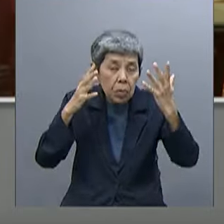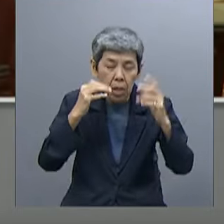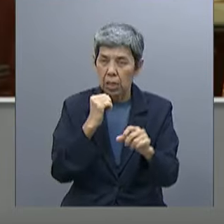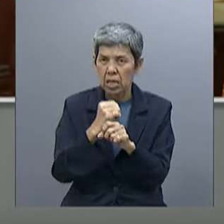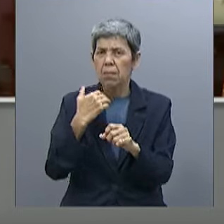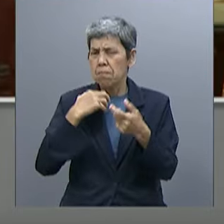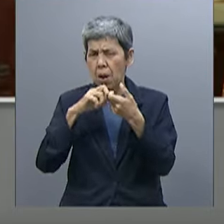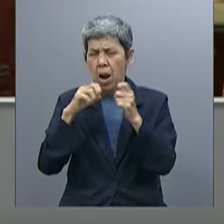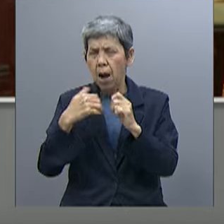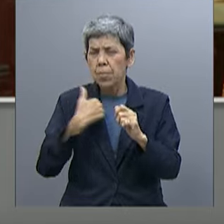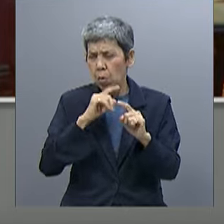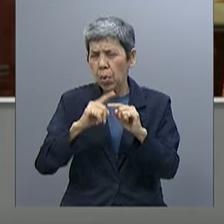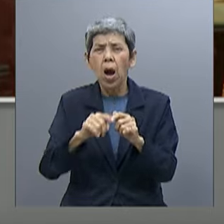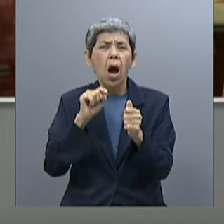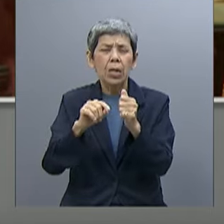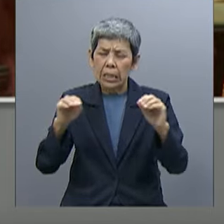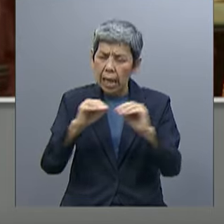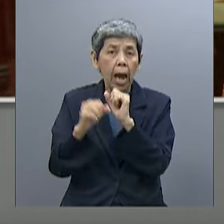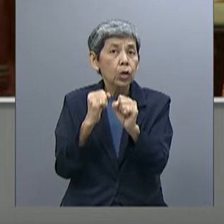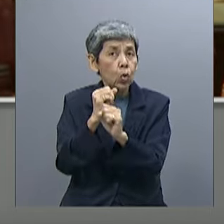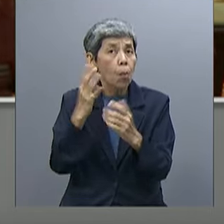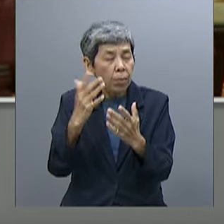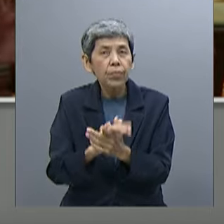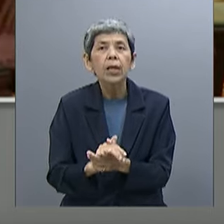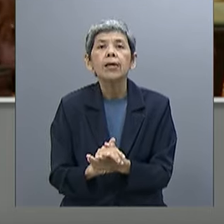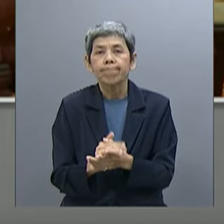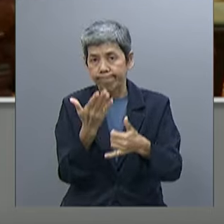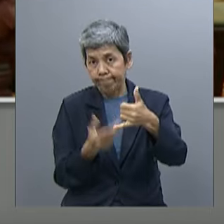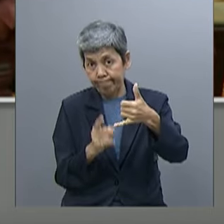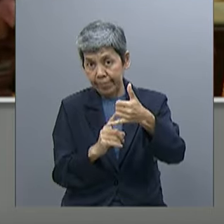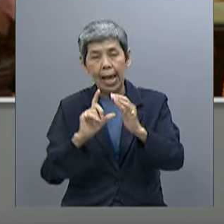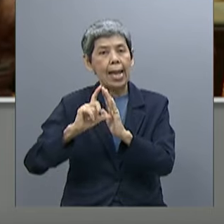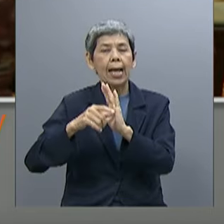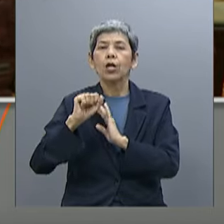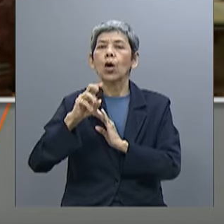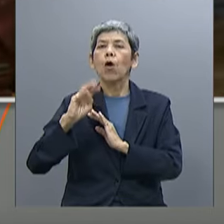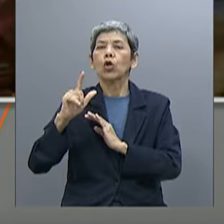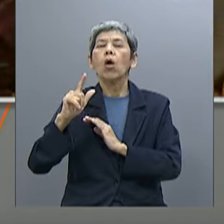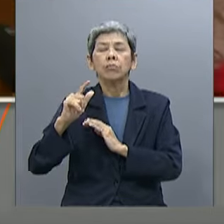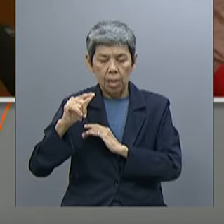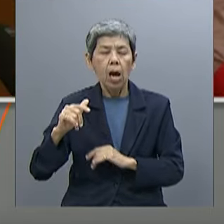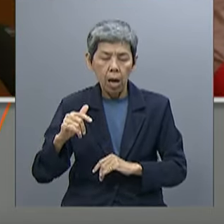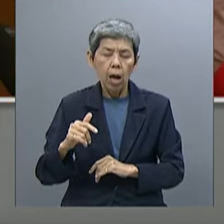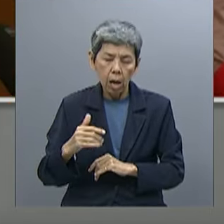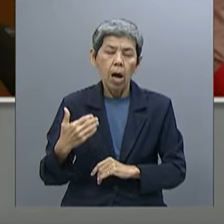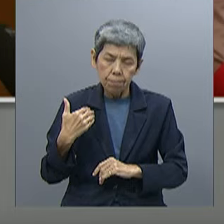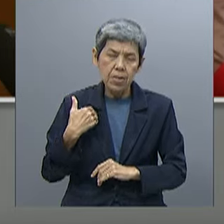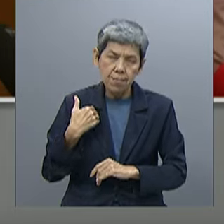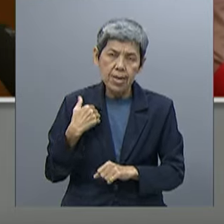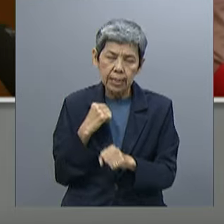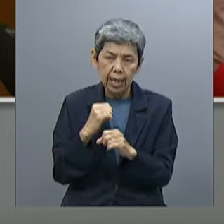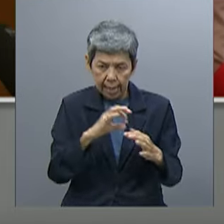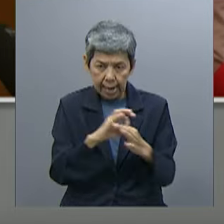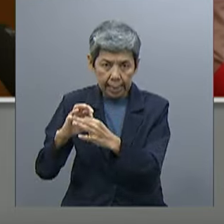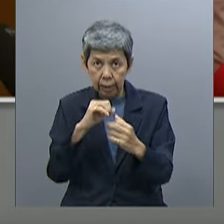ามีปัญหาหลังคดีตักใบจะหมดอายุความแบบนี้คุณชัดชัยบางช่วนเลขาสมช.ก็บอกนะคะว่าจริงอยู่มันอาจจะมีการเชื่อมโย